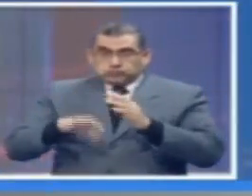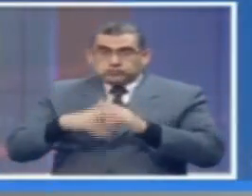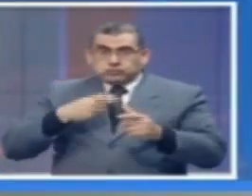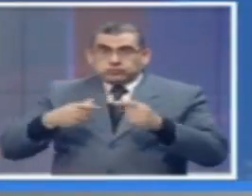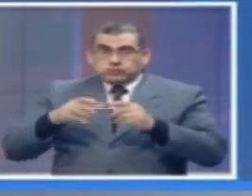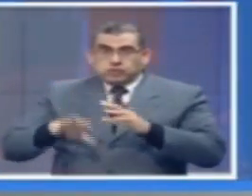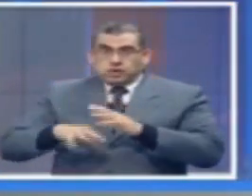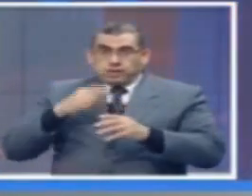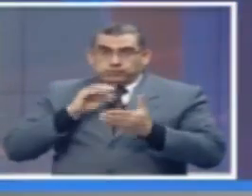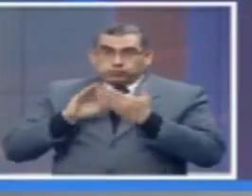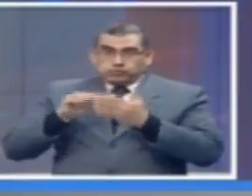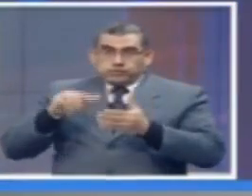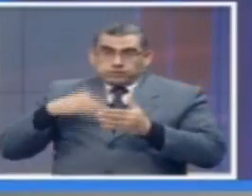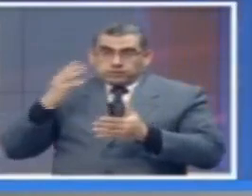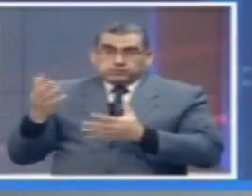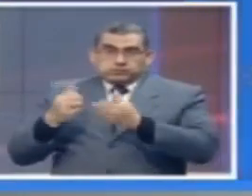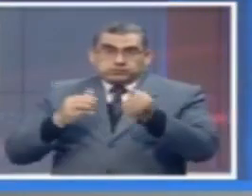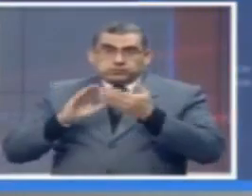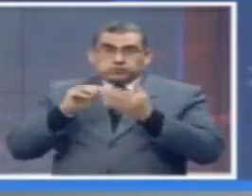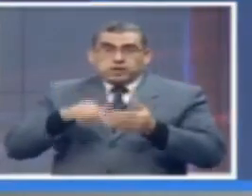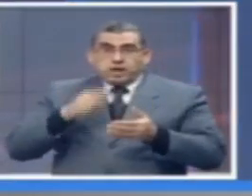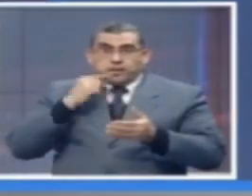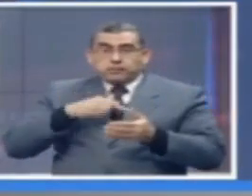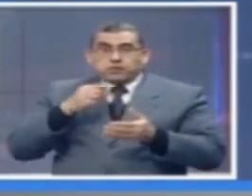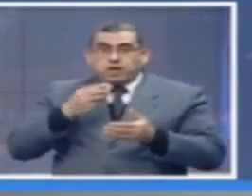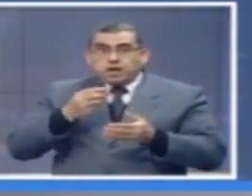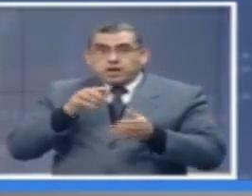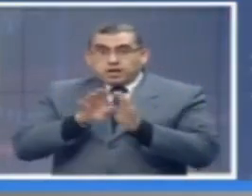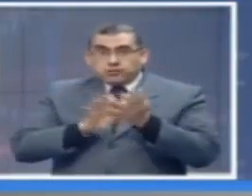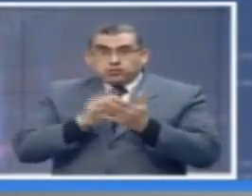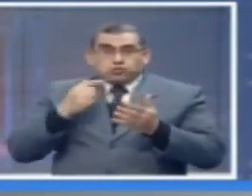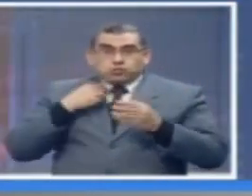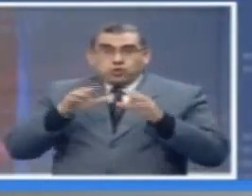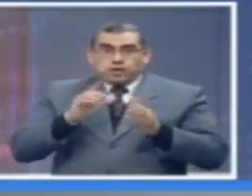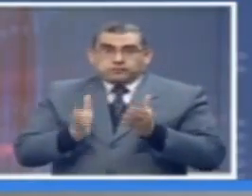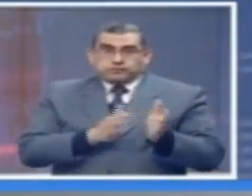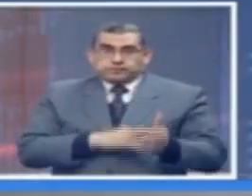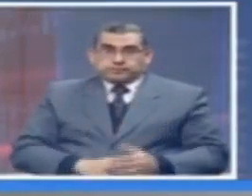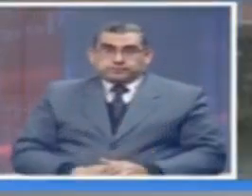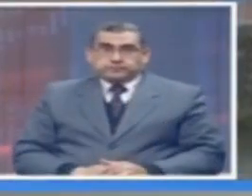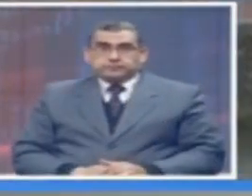العالمية التي تساهم في الحفاظ على القمح ووصول الفاقد إلى صفر. نتابع.